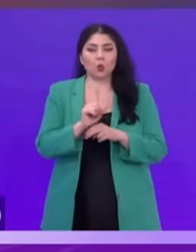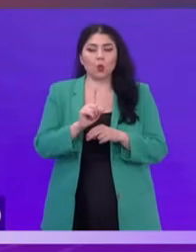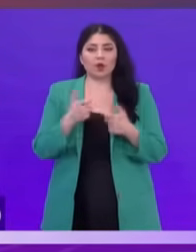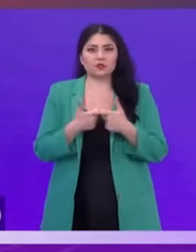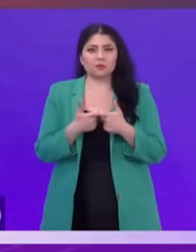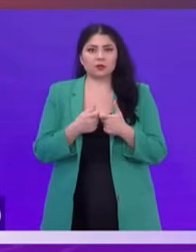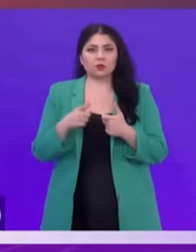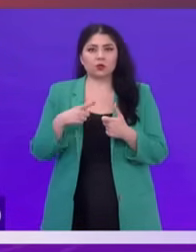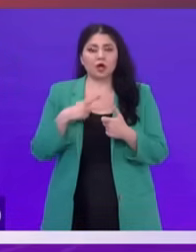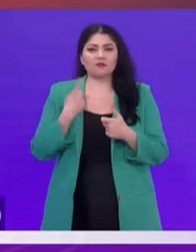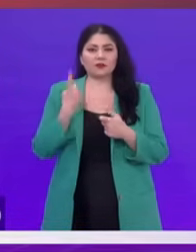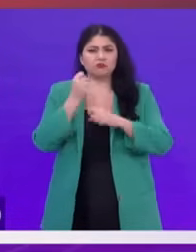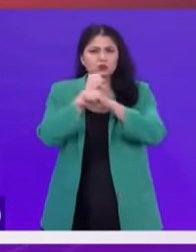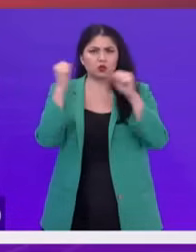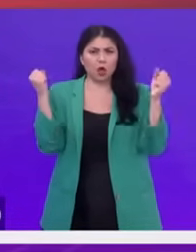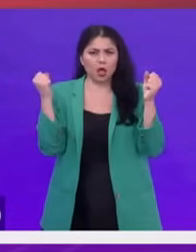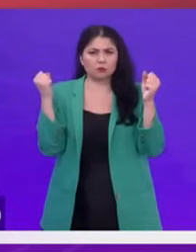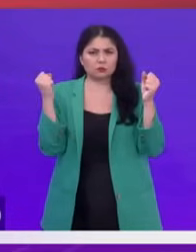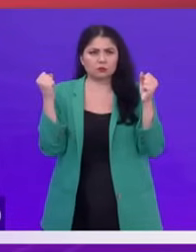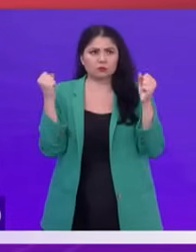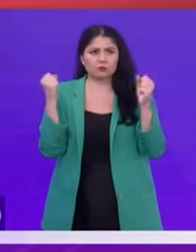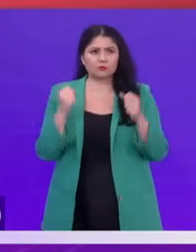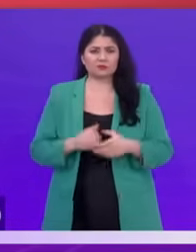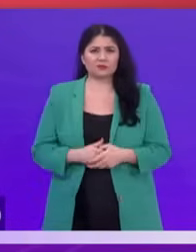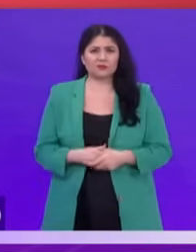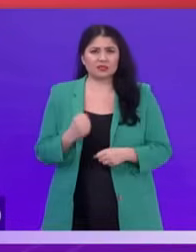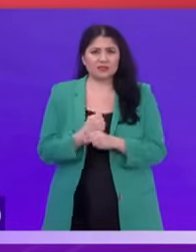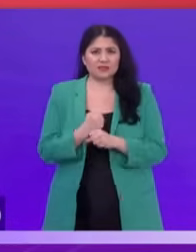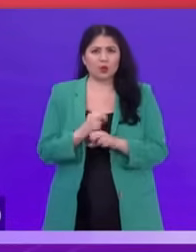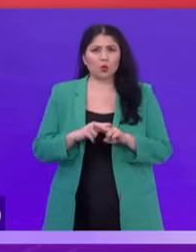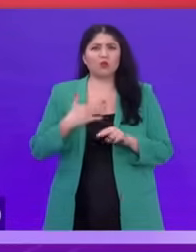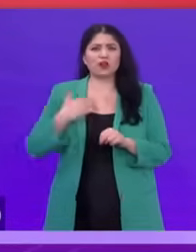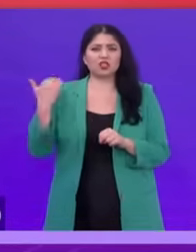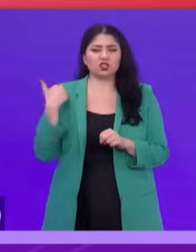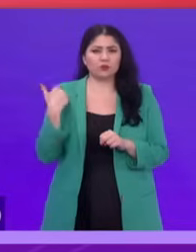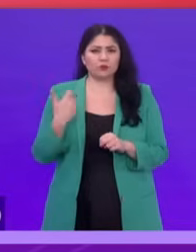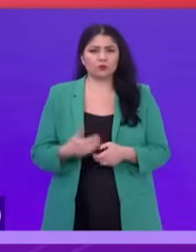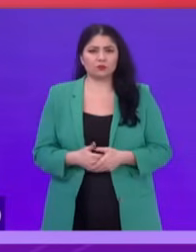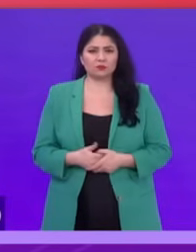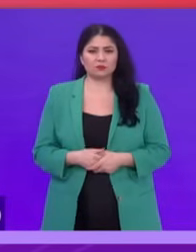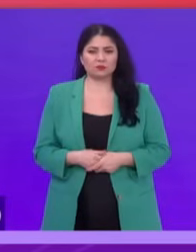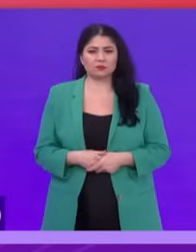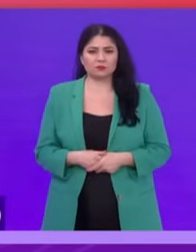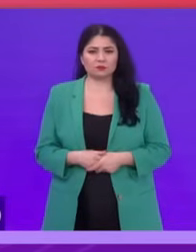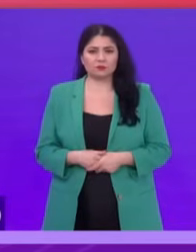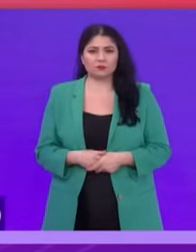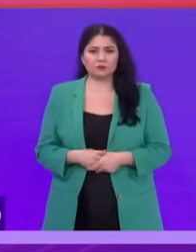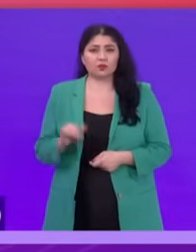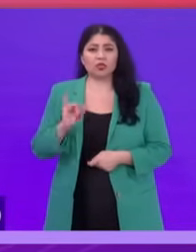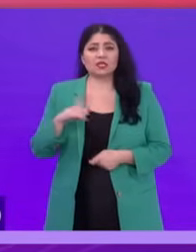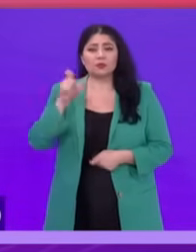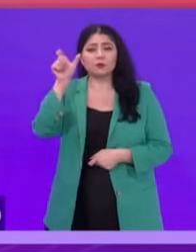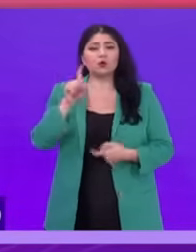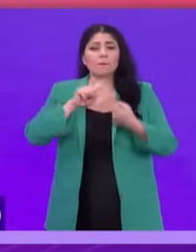nici nu ar fi șocant să se facă așa cum vrea șeful. Dar cine sunt politicienii